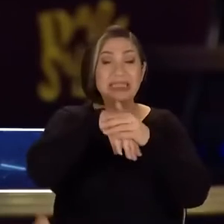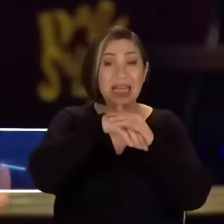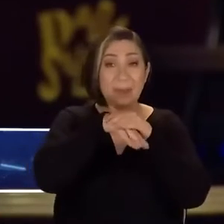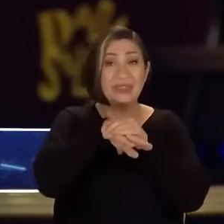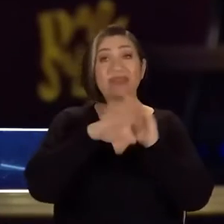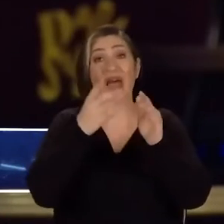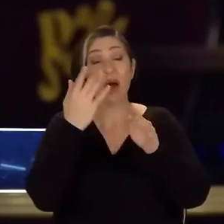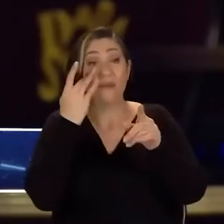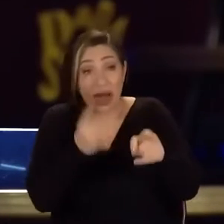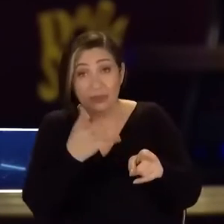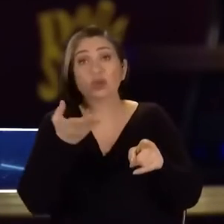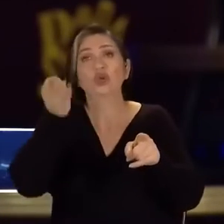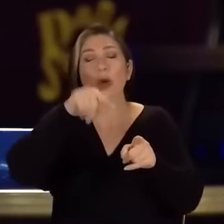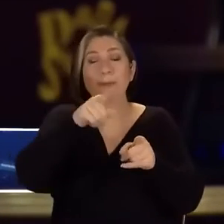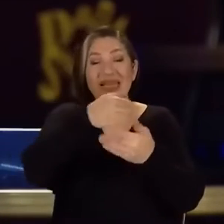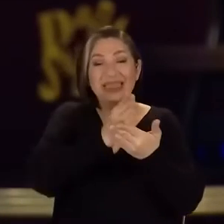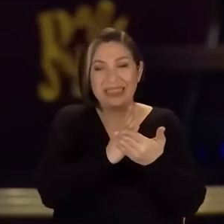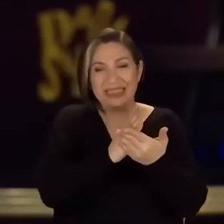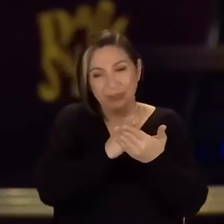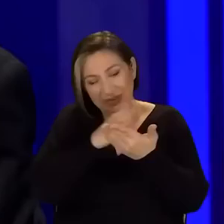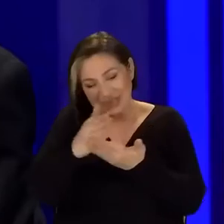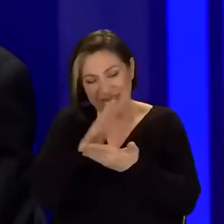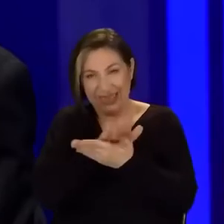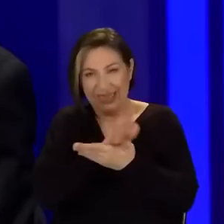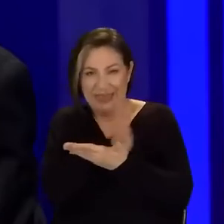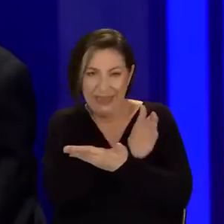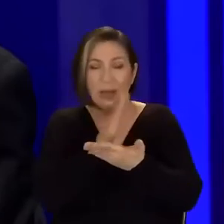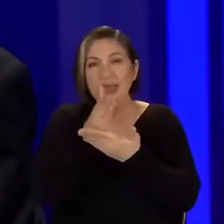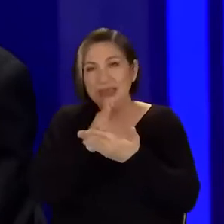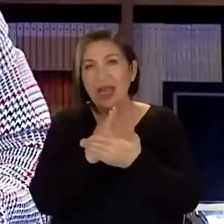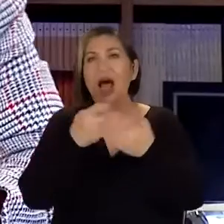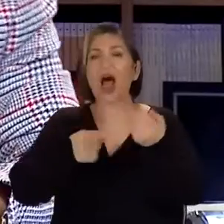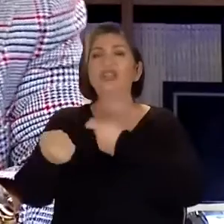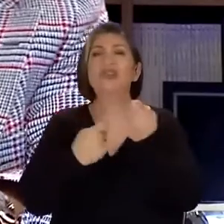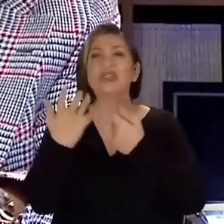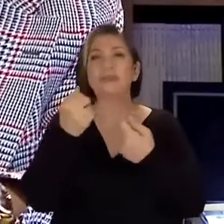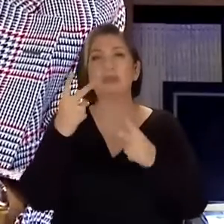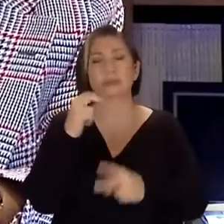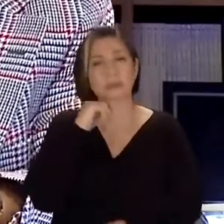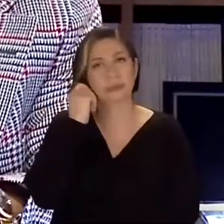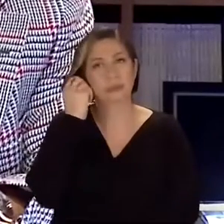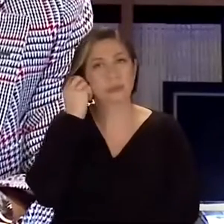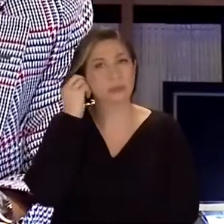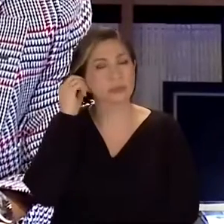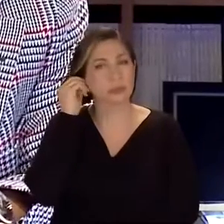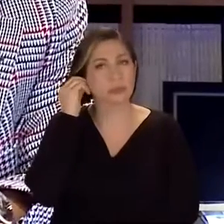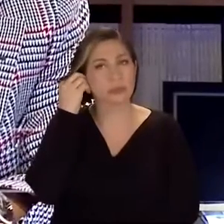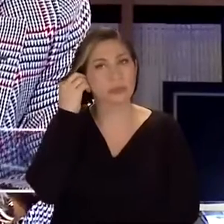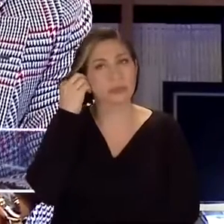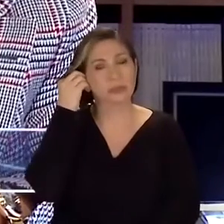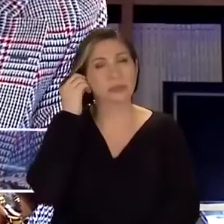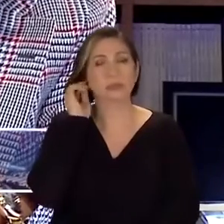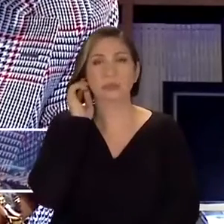gerekiyor ki daha sonra bir kısmıyla bunu alışverişe yönlendirme imkanı olsun. O zaman hemen şunu sorayım. Buyurun. Siz nereye yakın görüyorsunuz